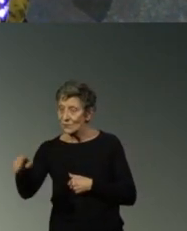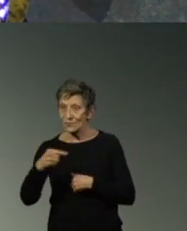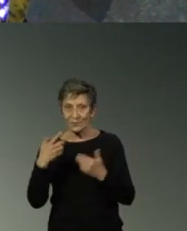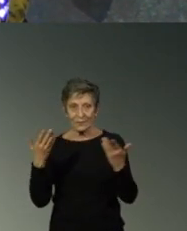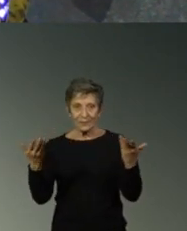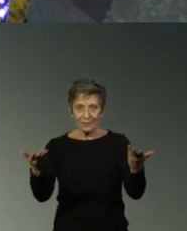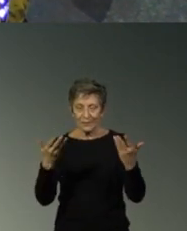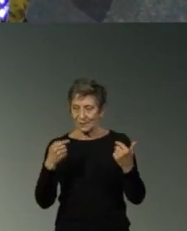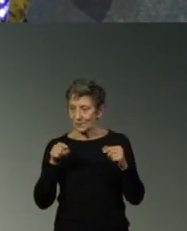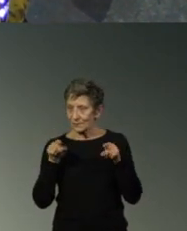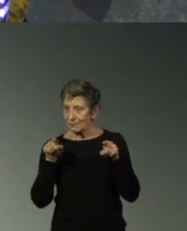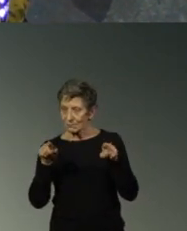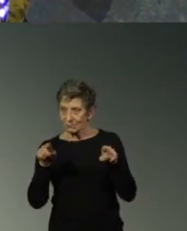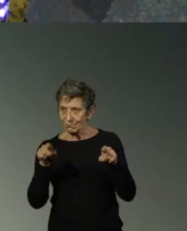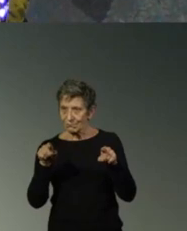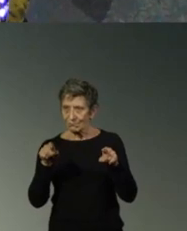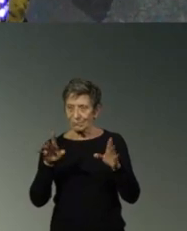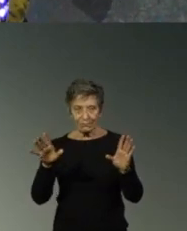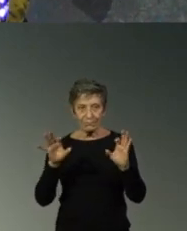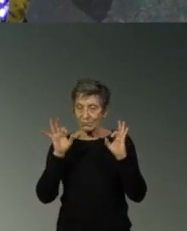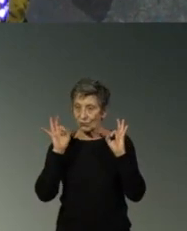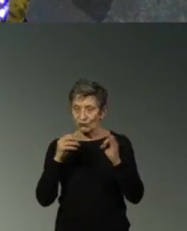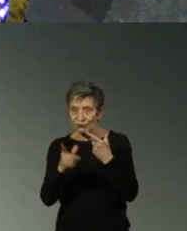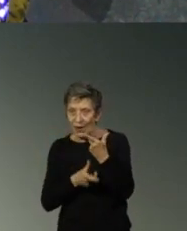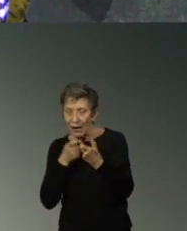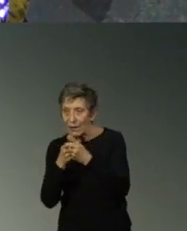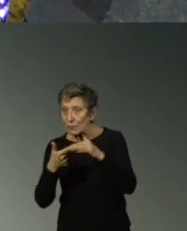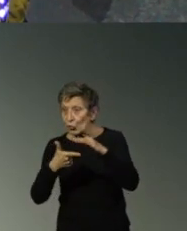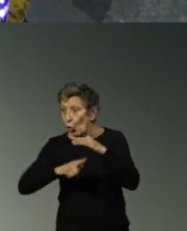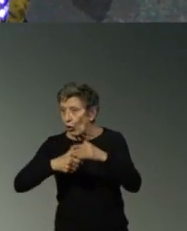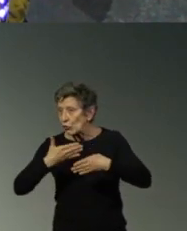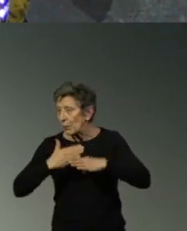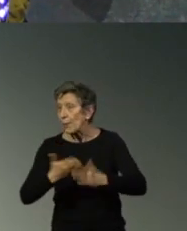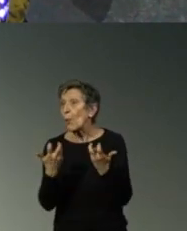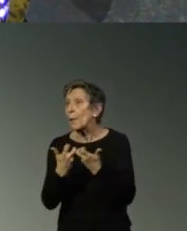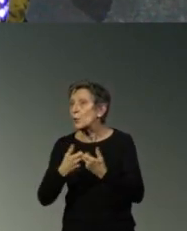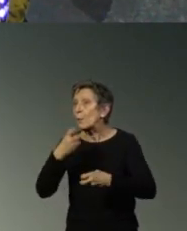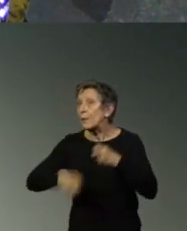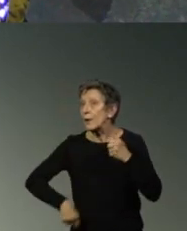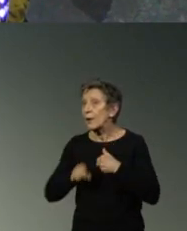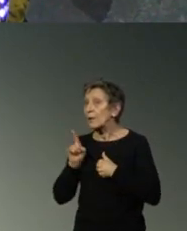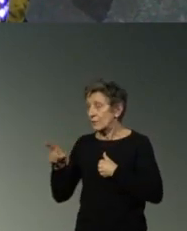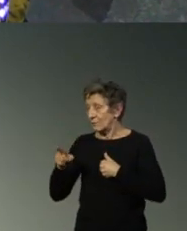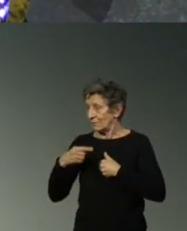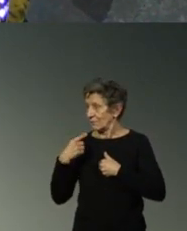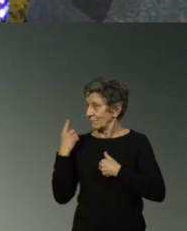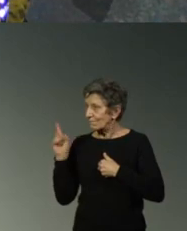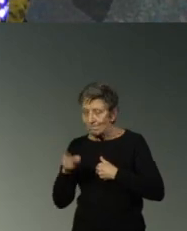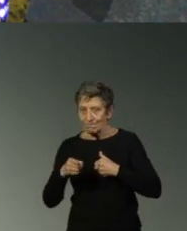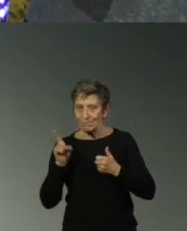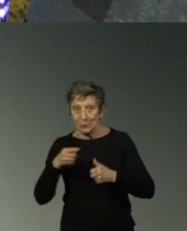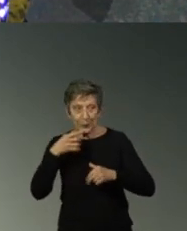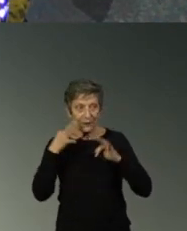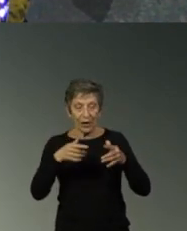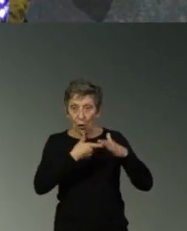s'accordent ou en tout cas s'ajustent à un langage préexistant. Chez vous, Pierre, c'est le langage de la chasse, qui est un